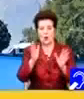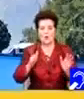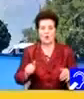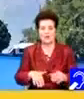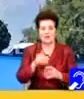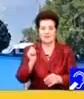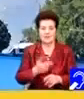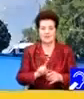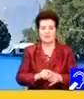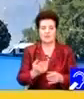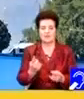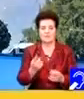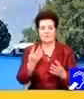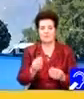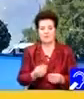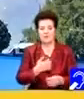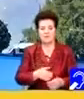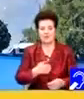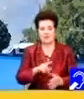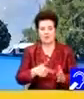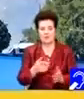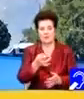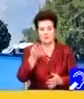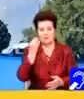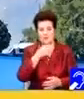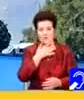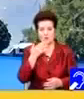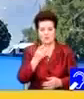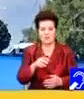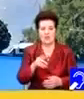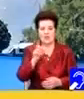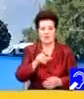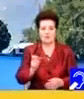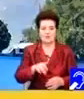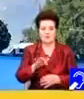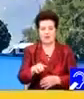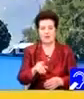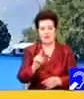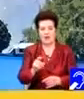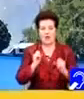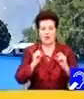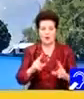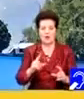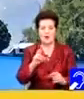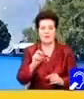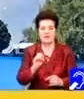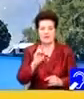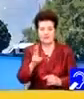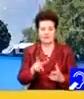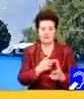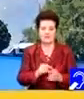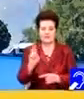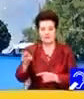ziua alegerilor pentru funcția de primar al capitalei Republicii Moldova, mulți locuitori ai orașului au preferat să meargă la picnic decât să ajungă în fața urnelor de